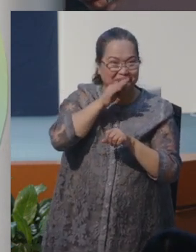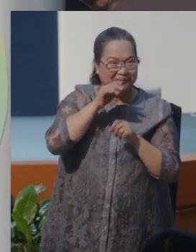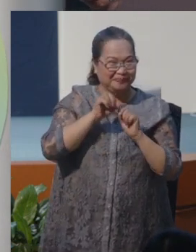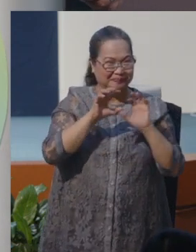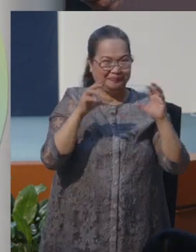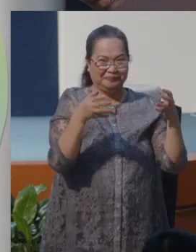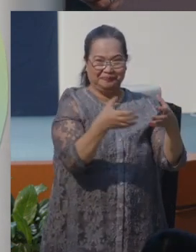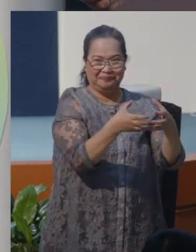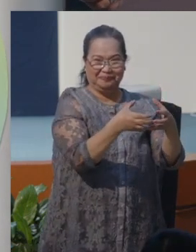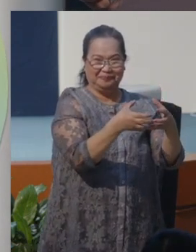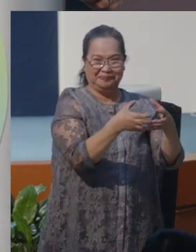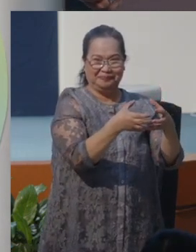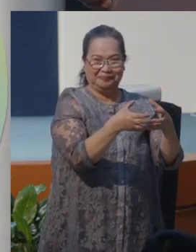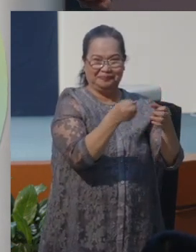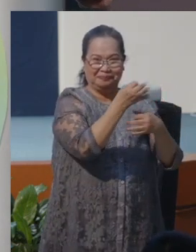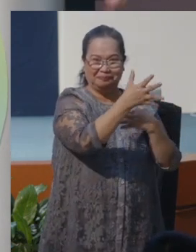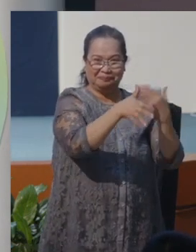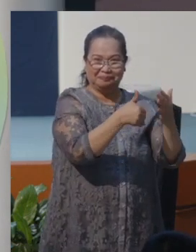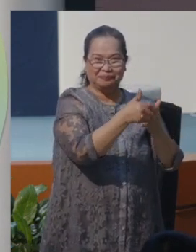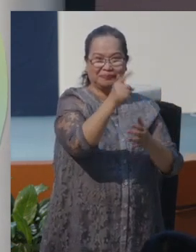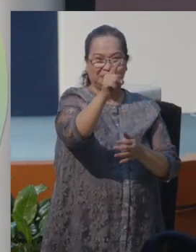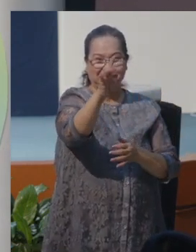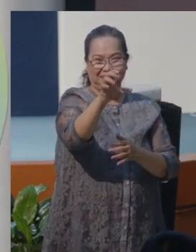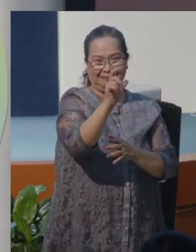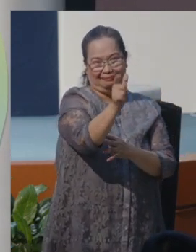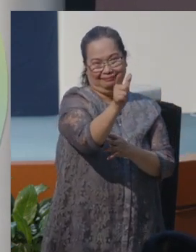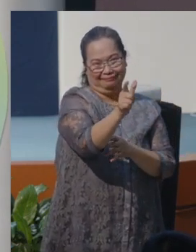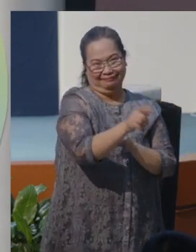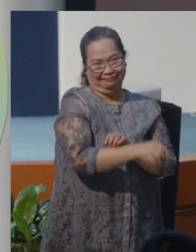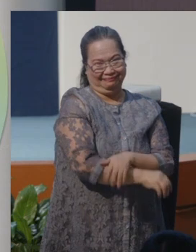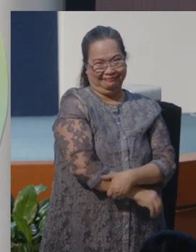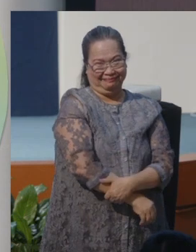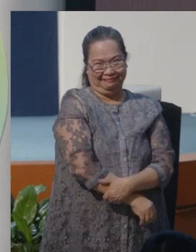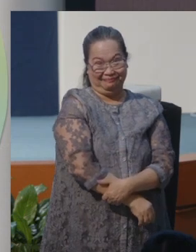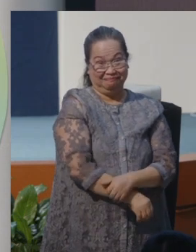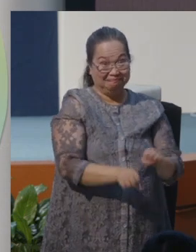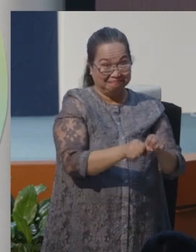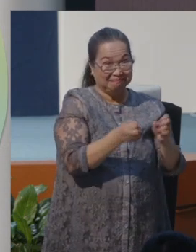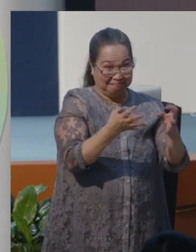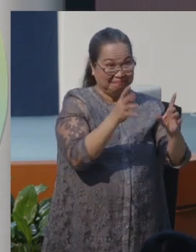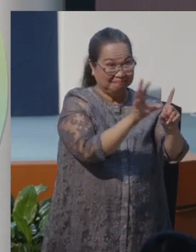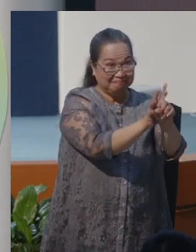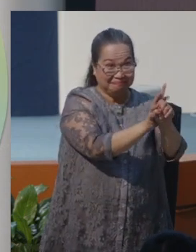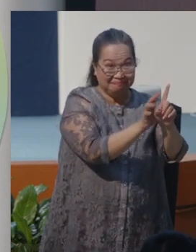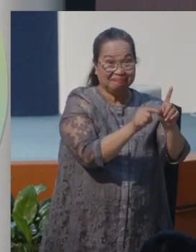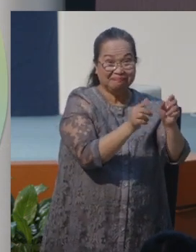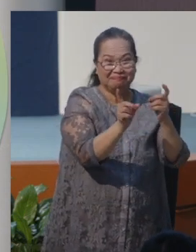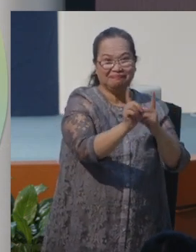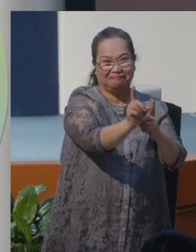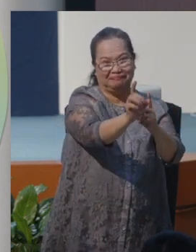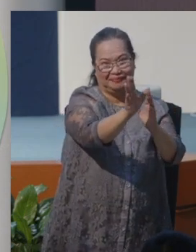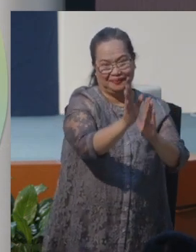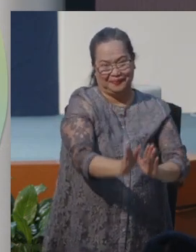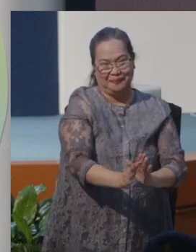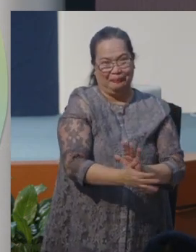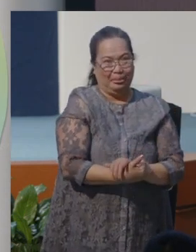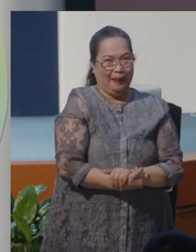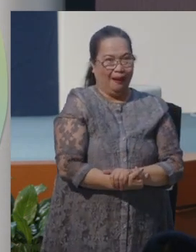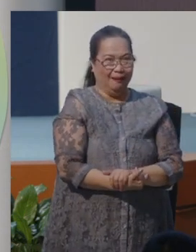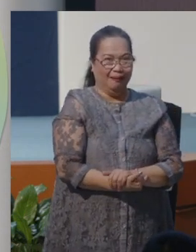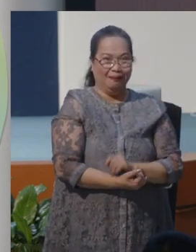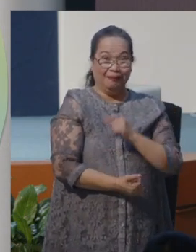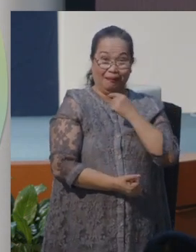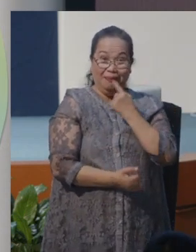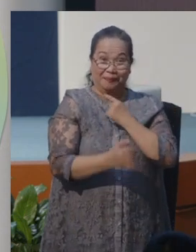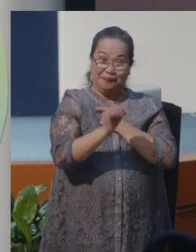of persons was in all about 120. So marami yung mga disciples. Pero 12